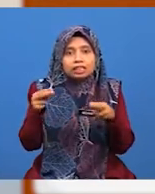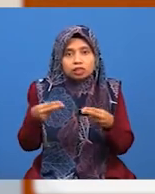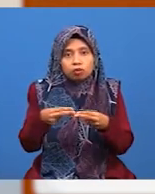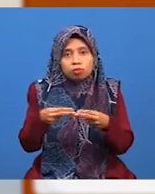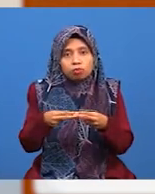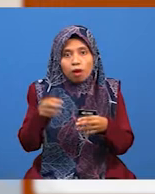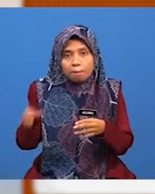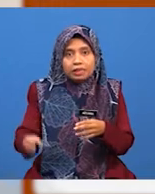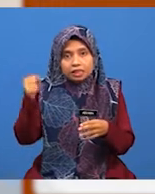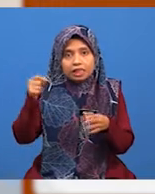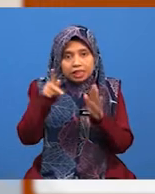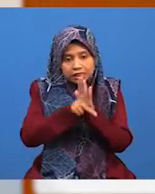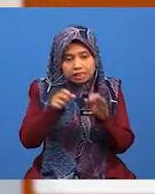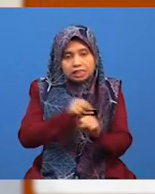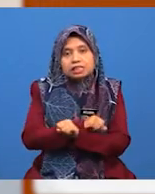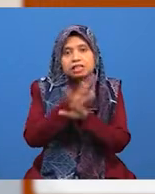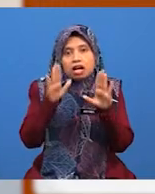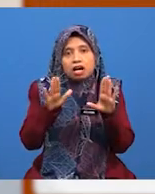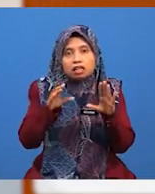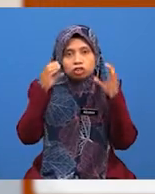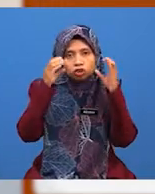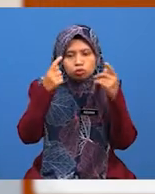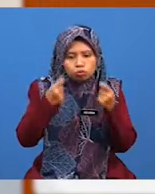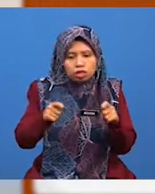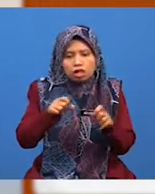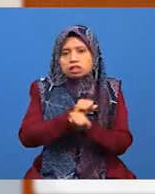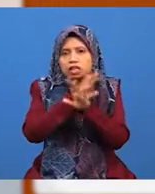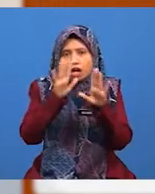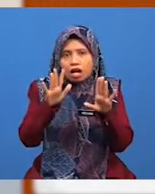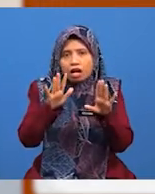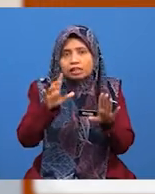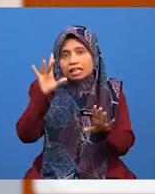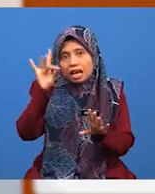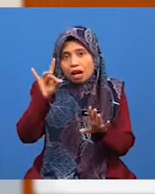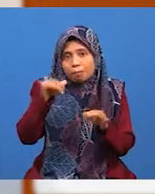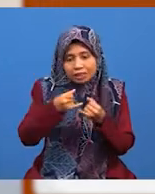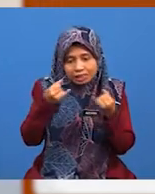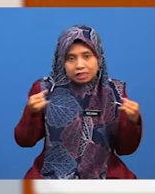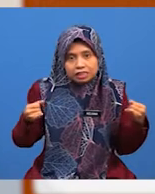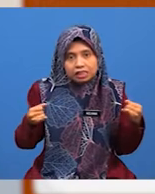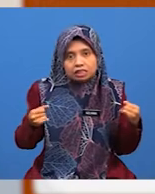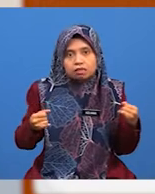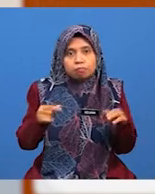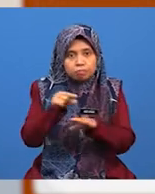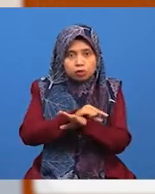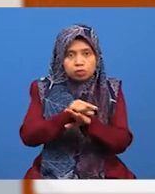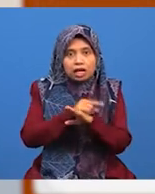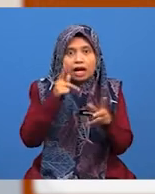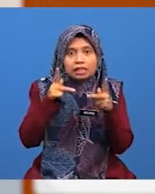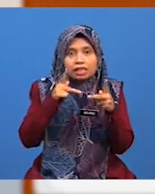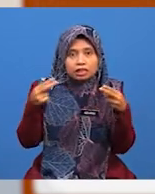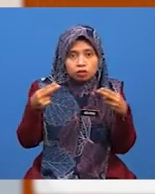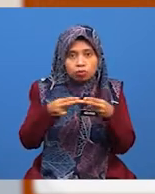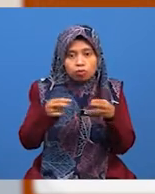hubung pancangan keterangan. Cikgu telah terangkan 8 jenis penggunaan kata hubung